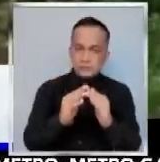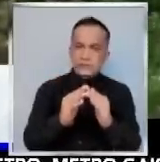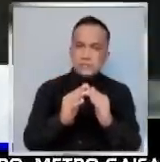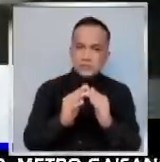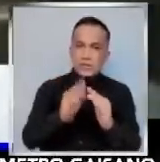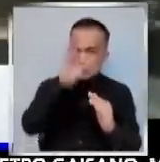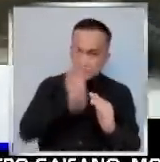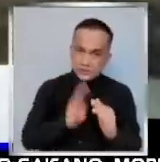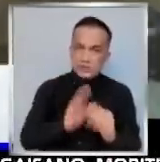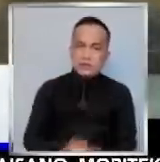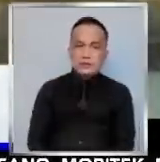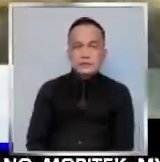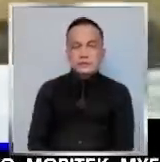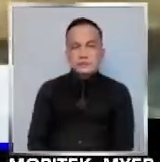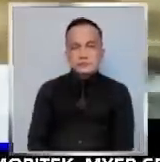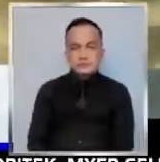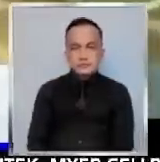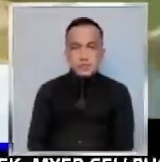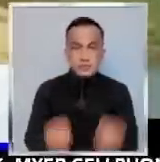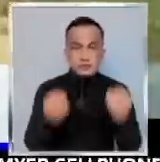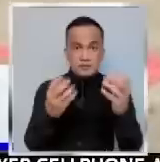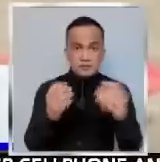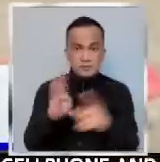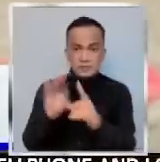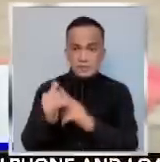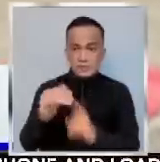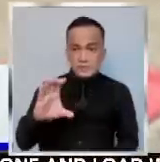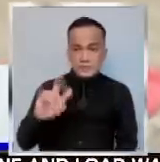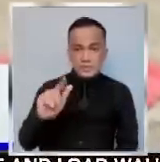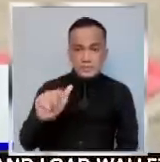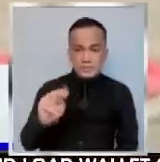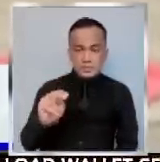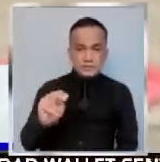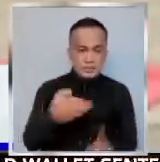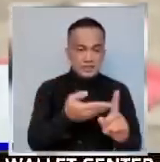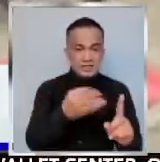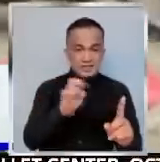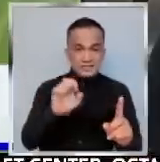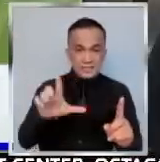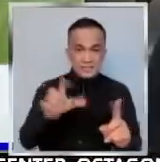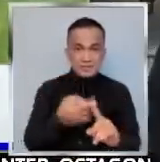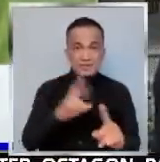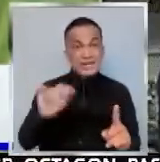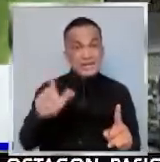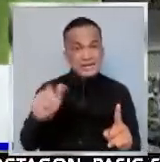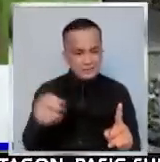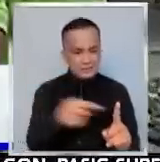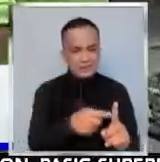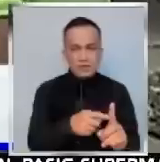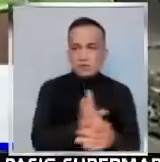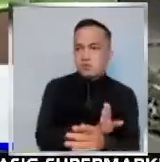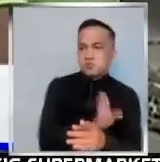Burdeos. Pinakamarami mula sa Barangay Carlagan, si Aling Rizel na mula sa Barangay Carlagan, bumiyahi pa ng